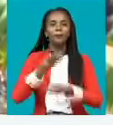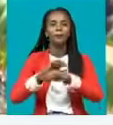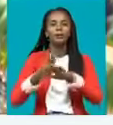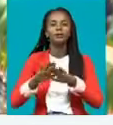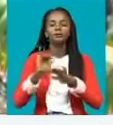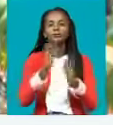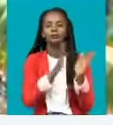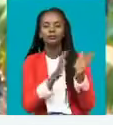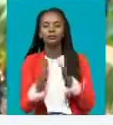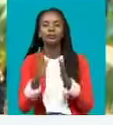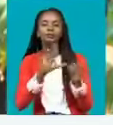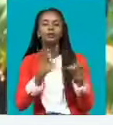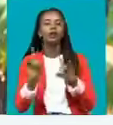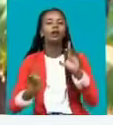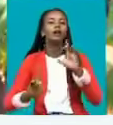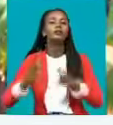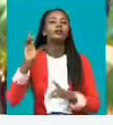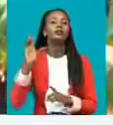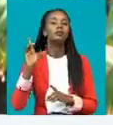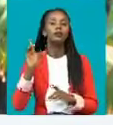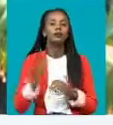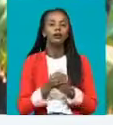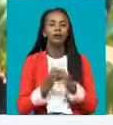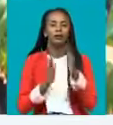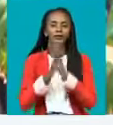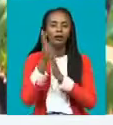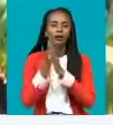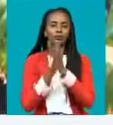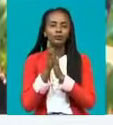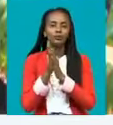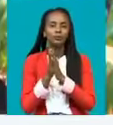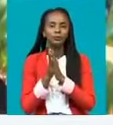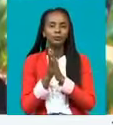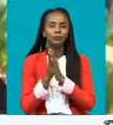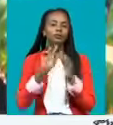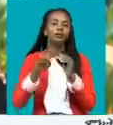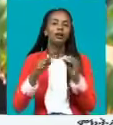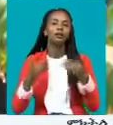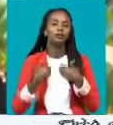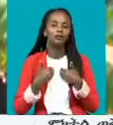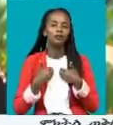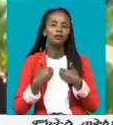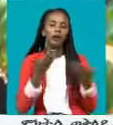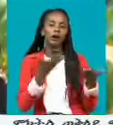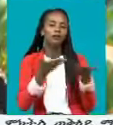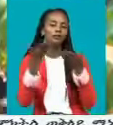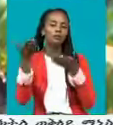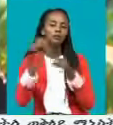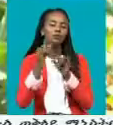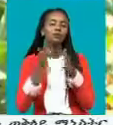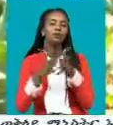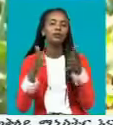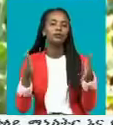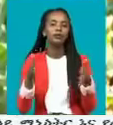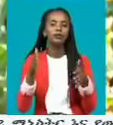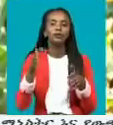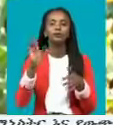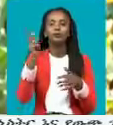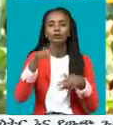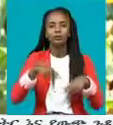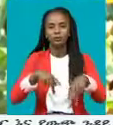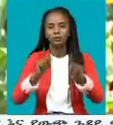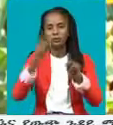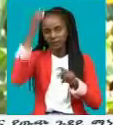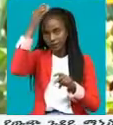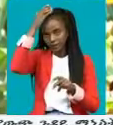እንዲያክምልን ዘንድ ከፍተኛ ፍላጎቱም ስላለ አቅርቦቱ እንዲሰፋ የዞኑ ግብርናም የዞኑ